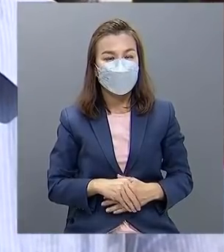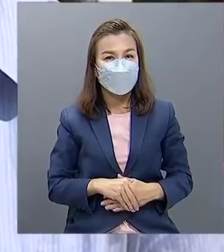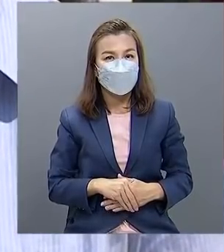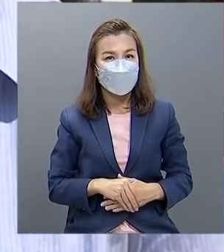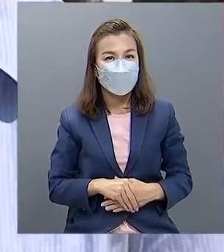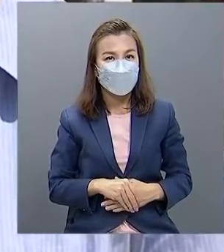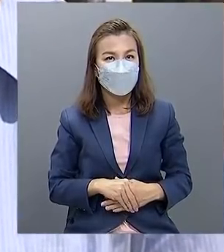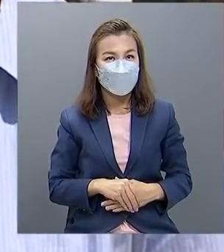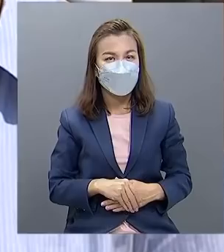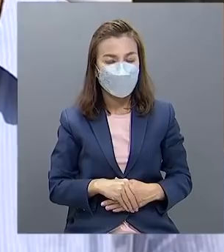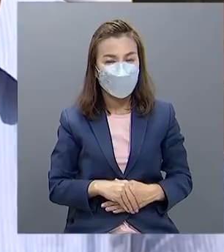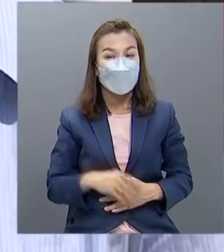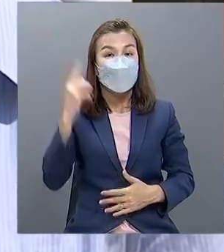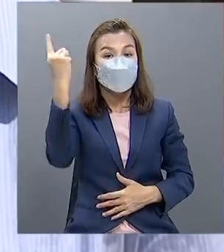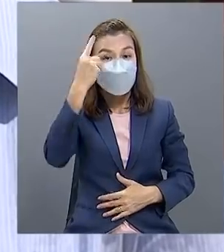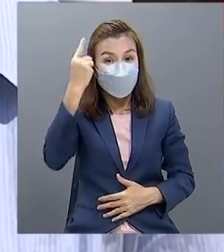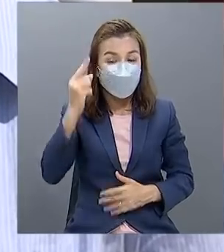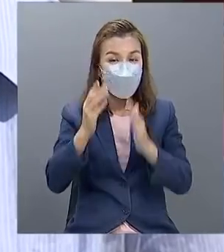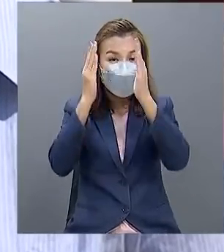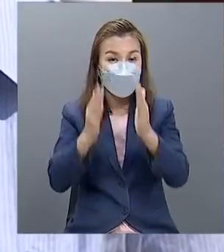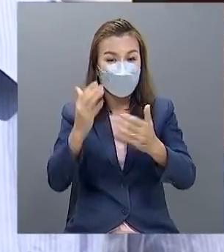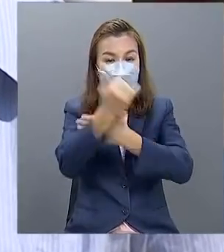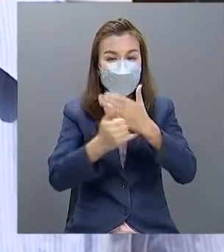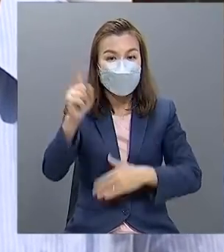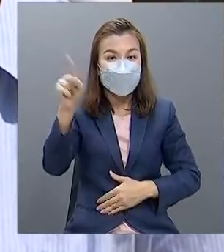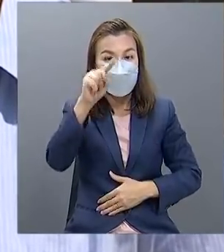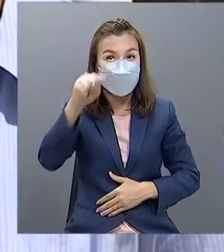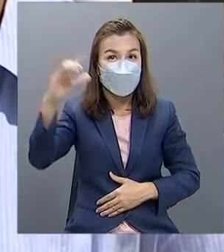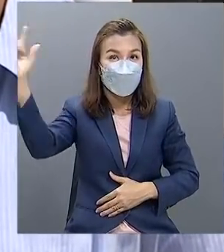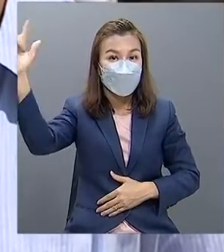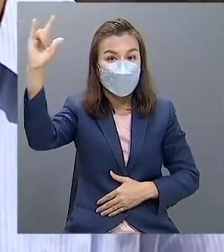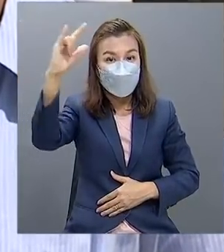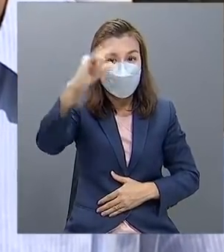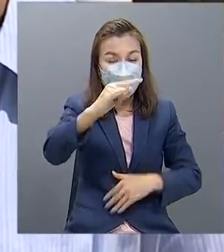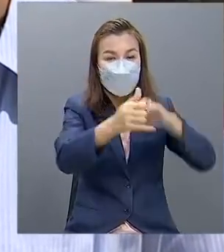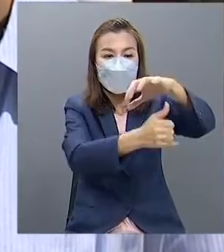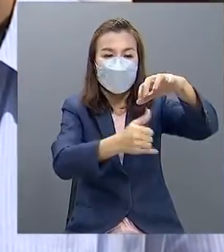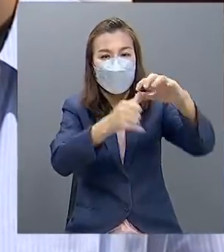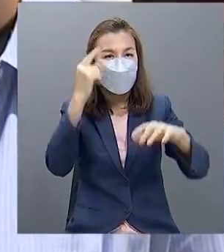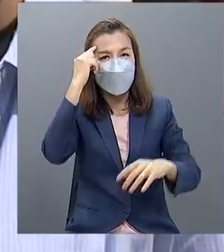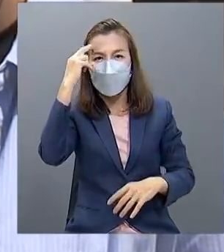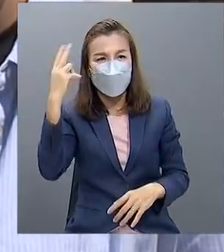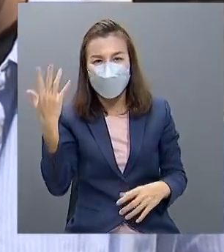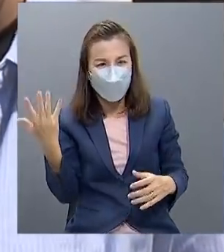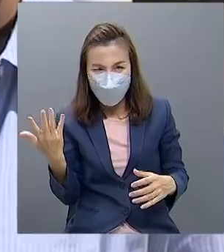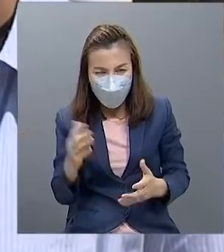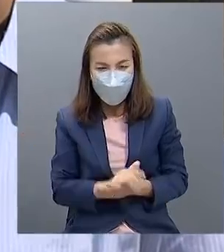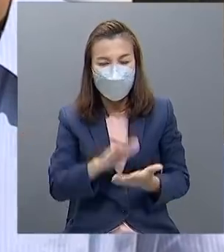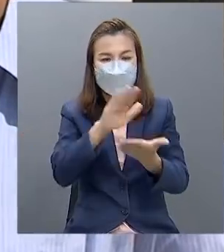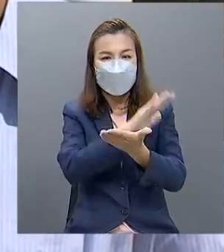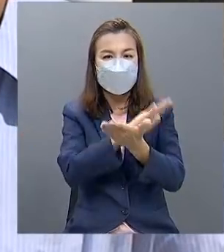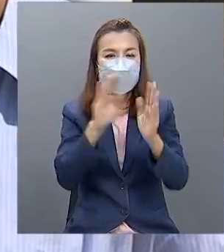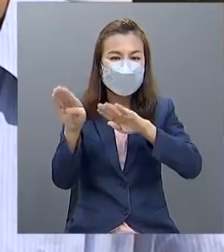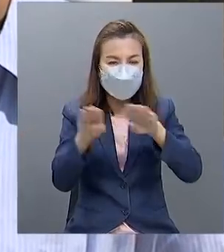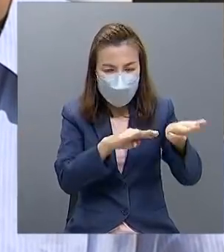นักท่องเที่ยวชาวอังกฤษคนนี้นะคะบอกว่าการเข้ามาผ่านระบบ Chase and Go ก็ทำให้เขาสับสนนิดหน่อยค่ะในการเตรียมเอกสารต่างๆในการเข้าไทยแ